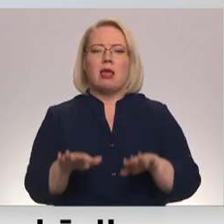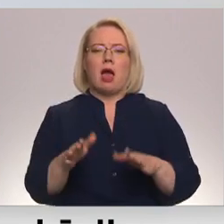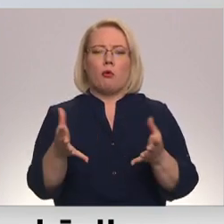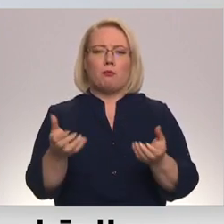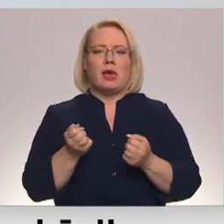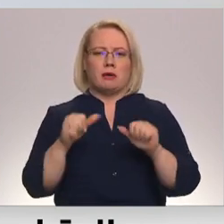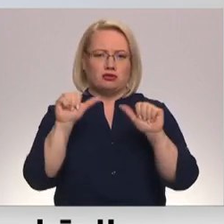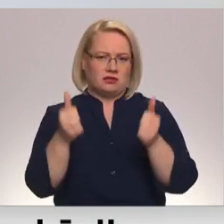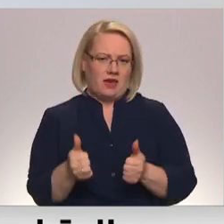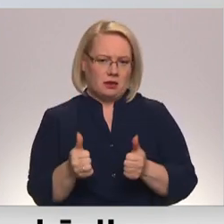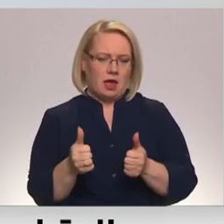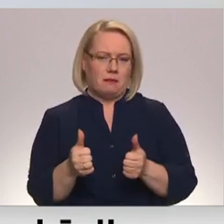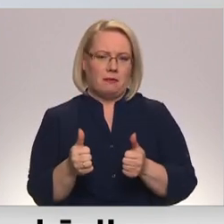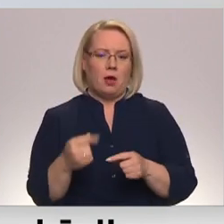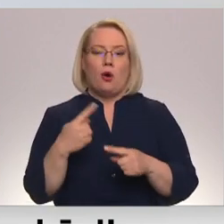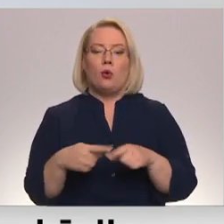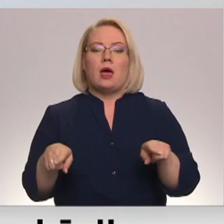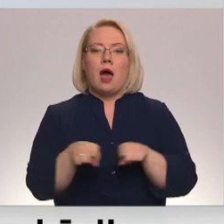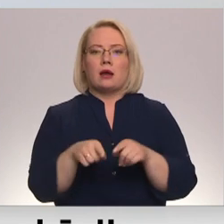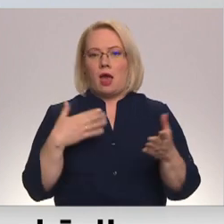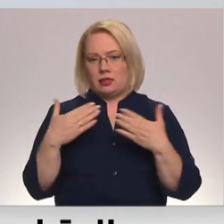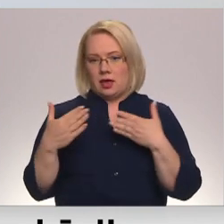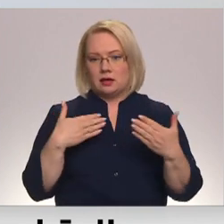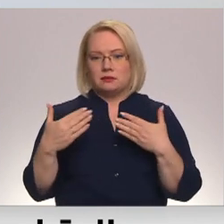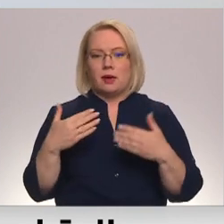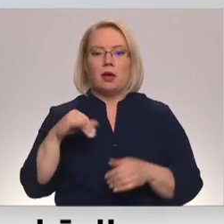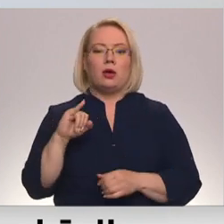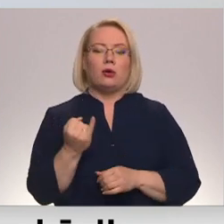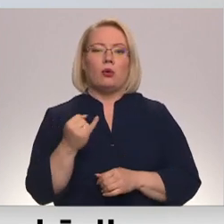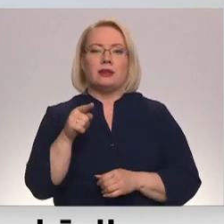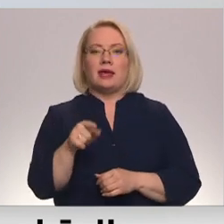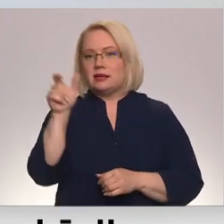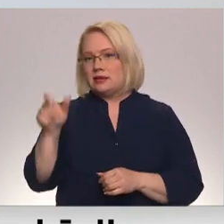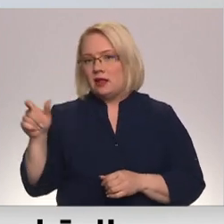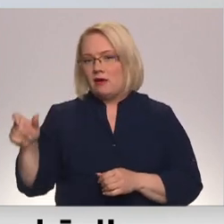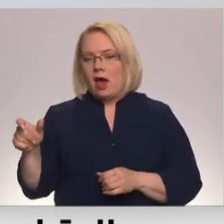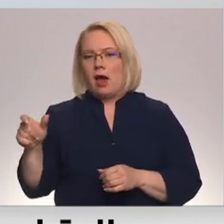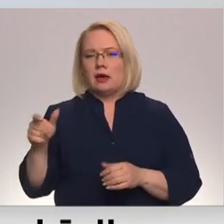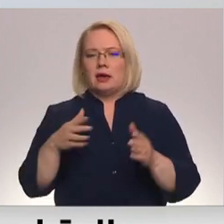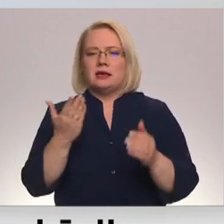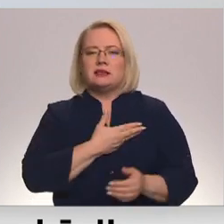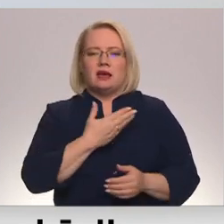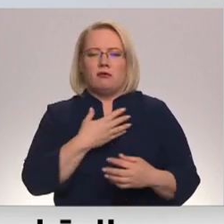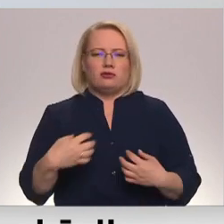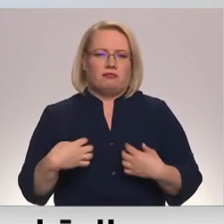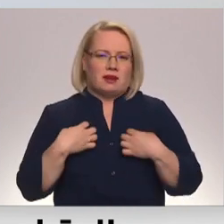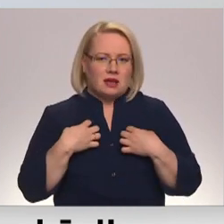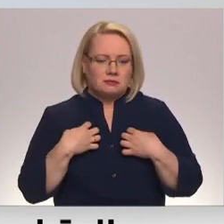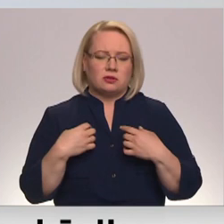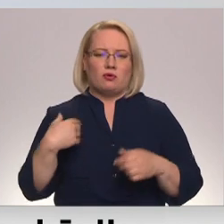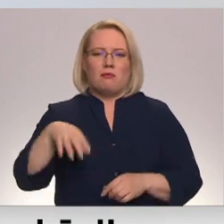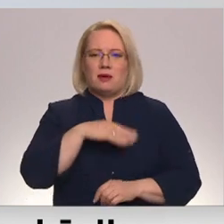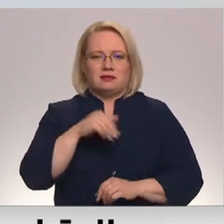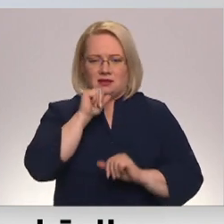pieņemšanas veidam un arī attieksmei. Jo tie cilvēki gājuši caur ellei, un mēs viņiem nevaram